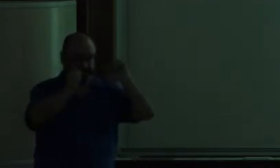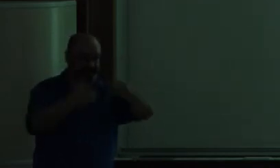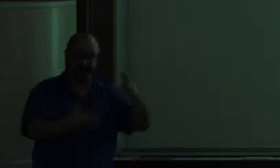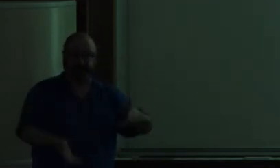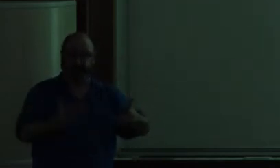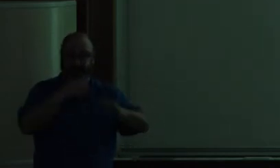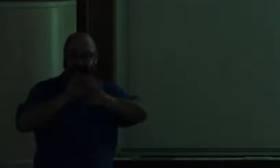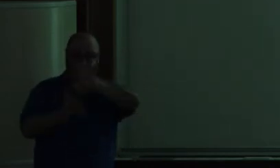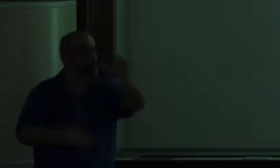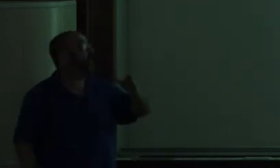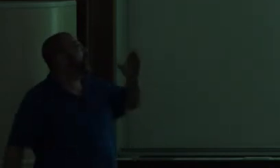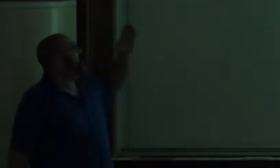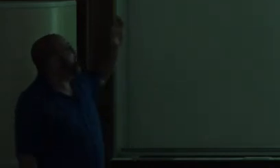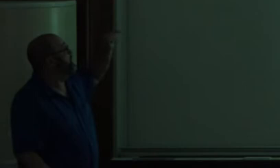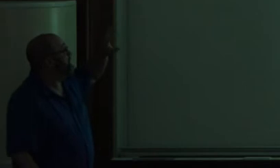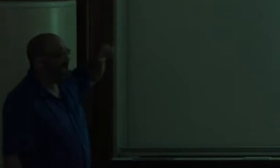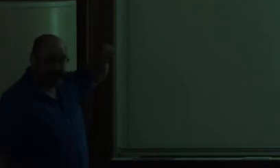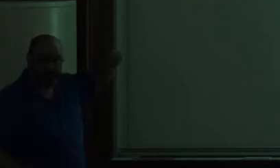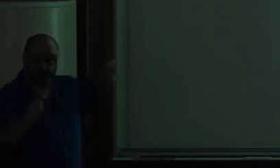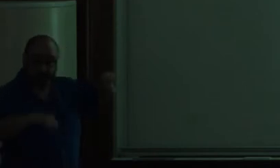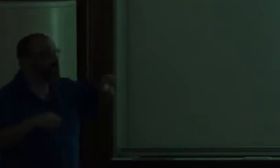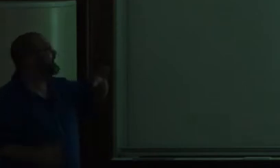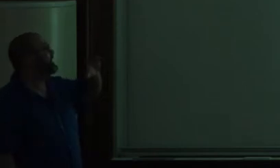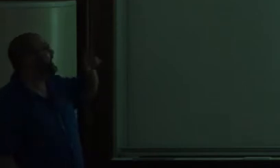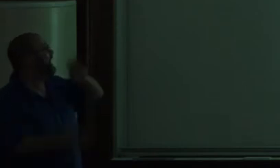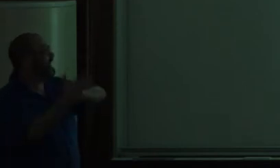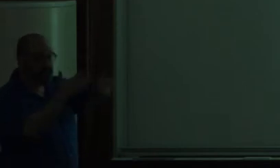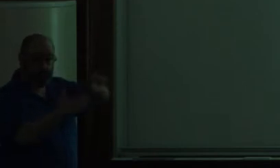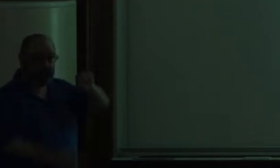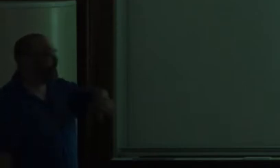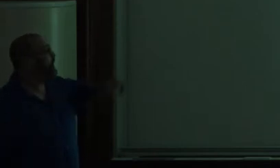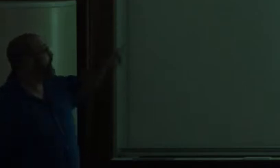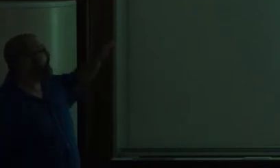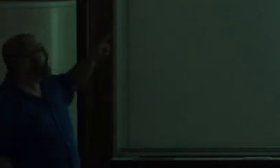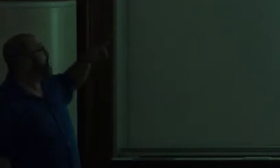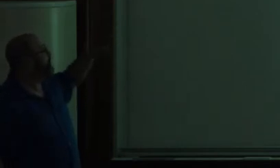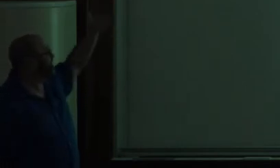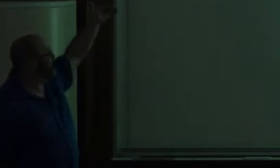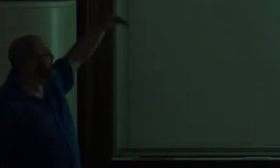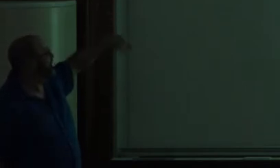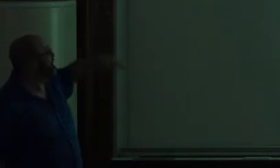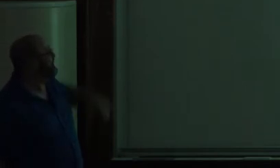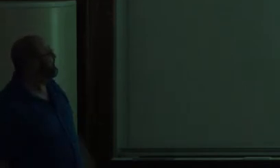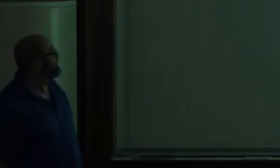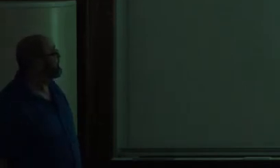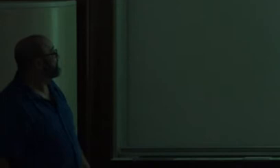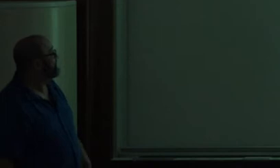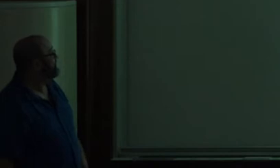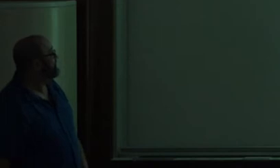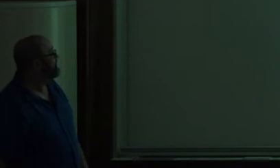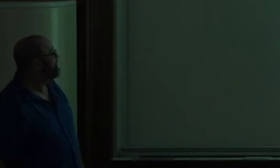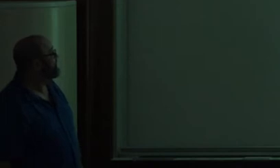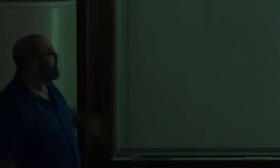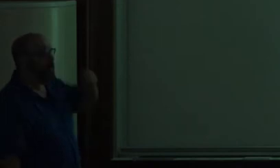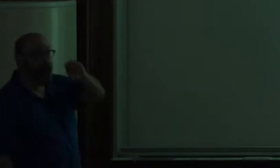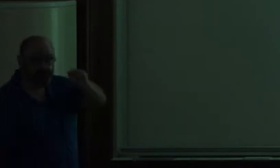il y en a partout. Byte est un itérable qui accepte des itérables. Reader accepte un itérable et retourne un itérable. Host.walk vous prend un chemin et